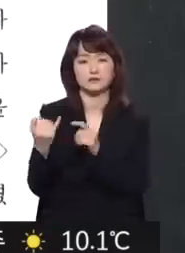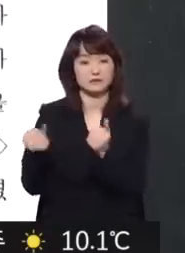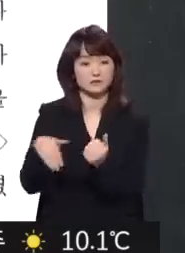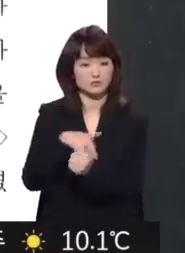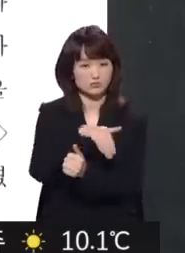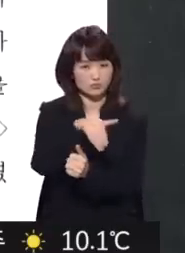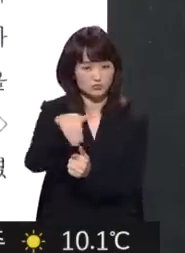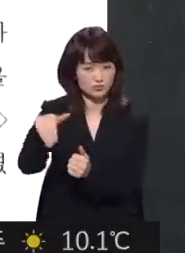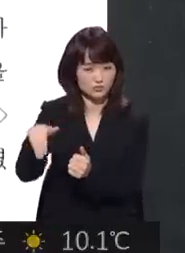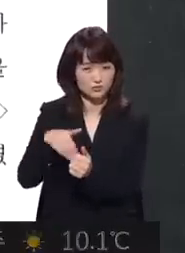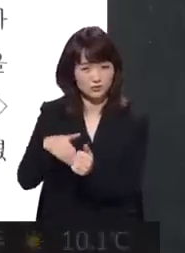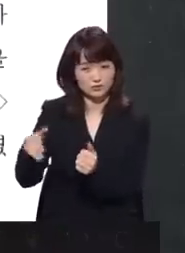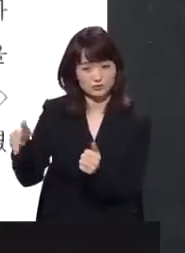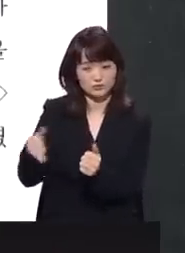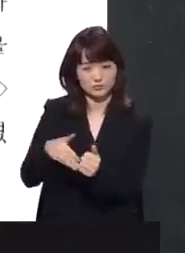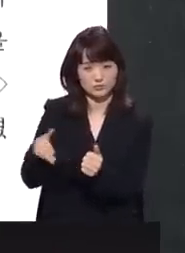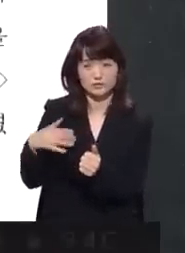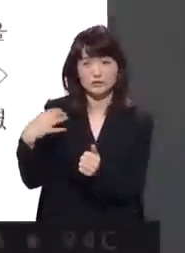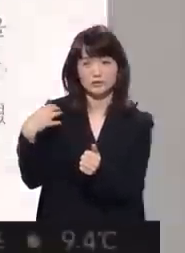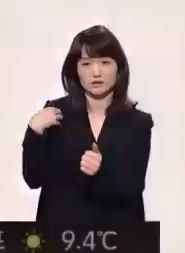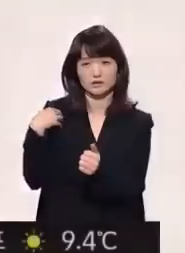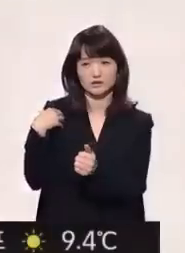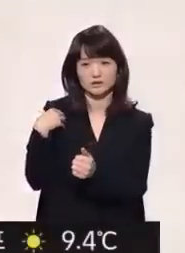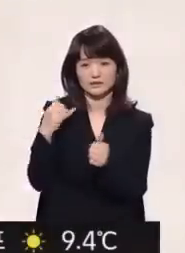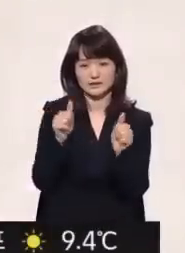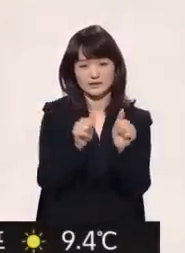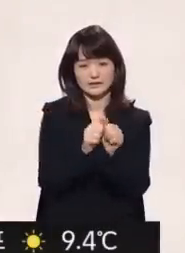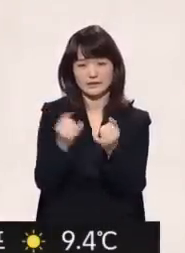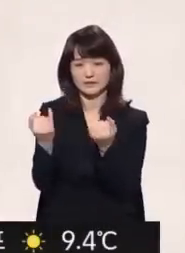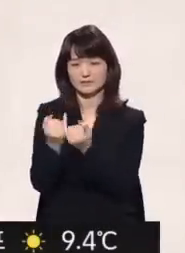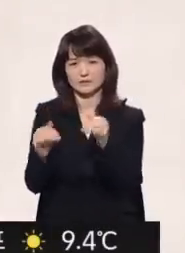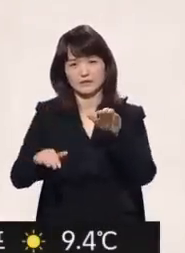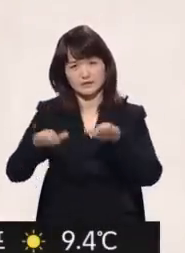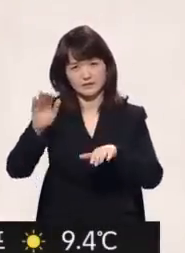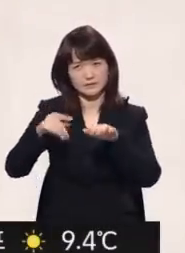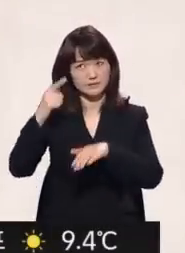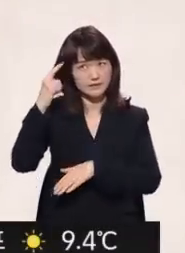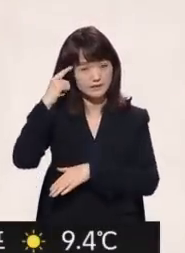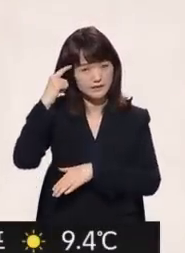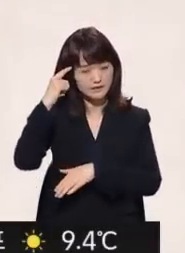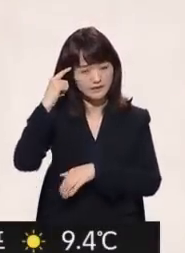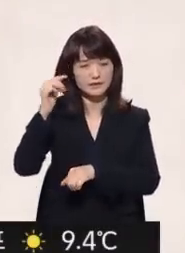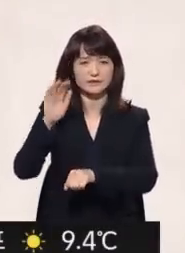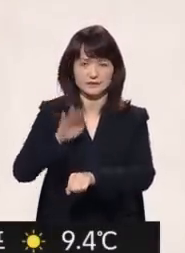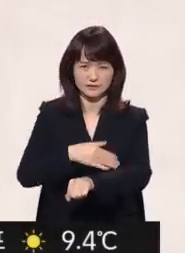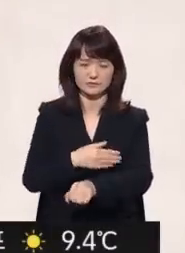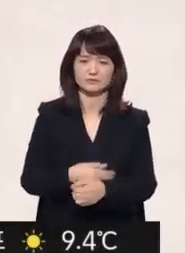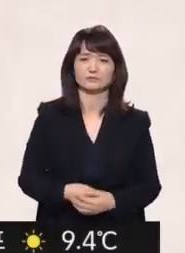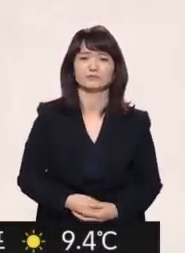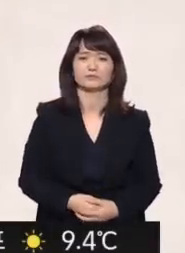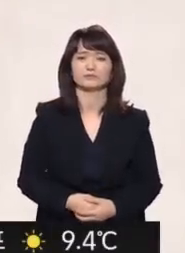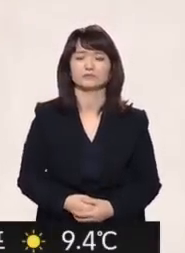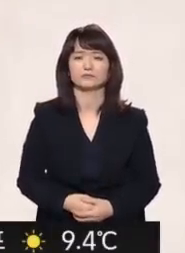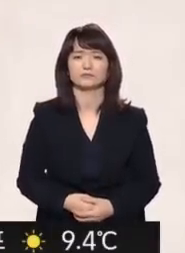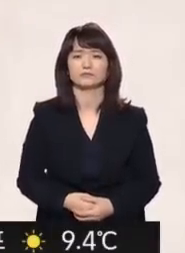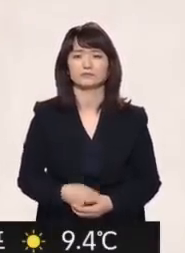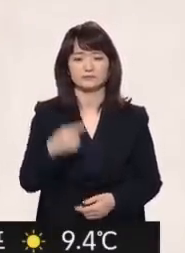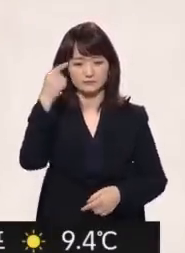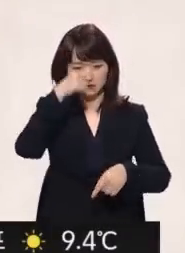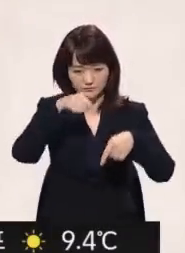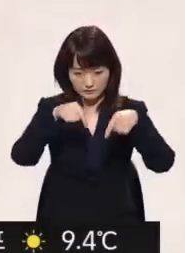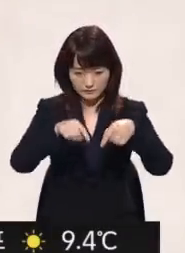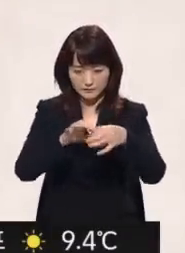분위기를 돋우는 역할을 기대하고 부여하는 이런 성차별적인 문화 혹은 관행과 인식에서 비롯된 행위라고 본 겁니다 또이 면접